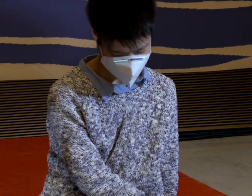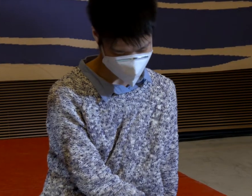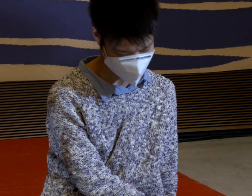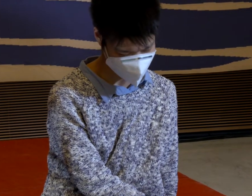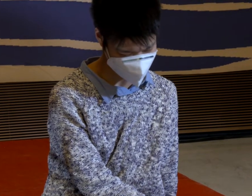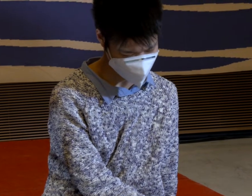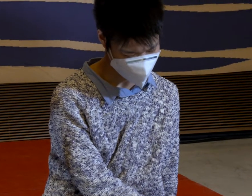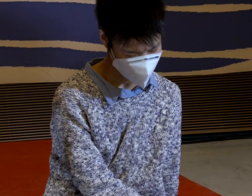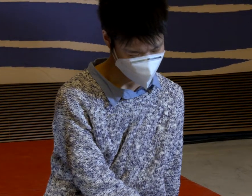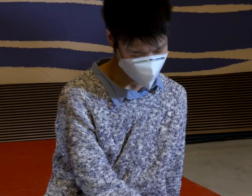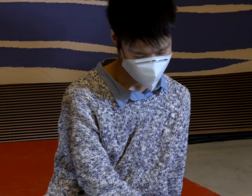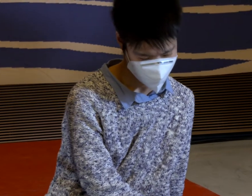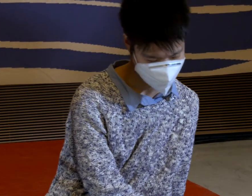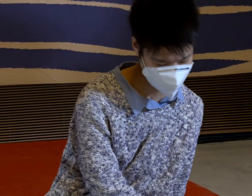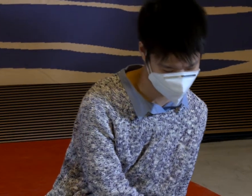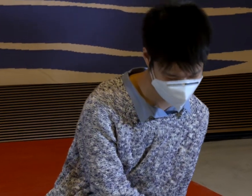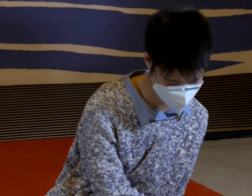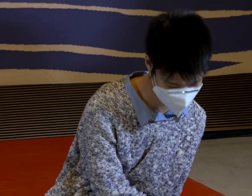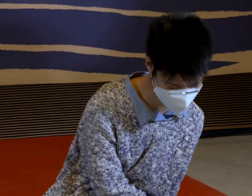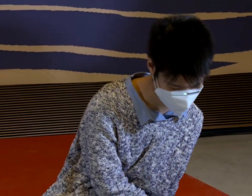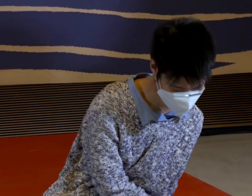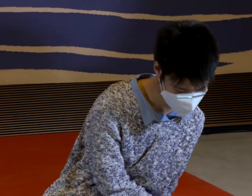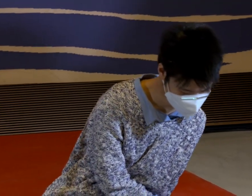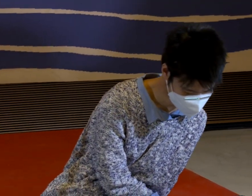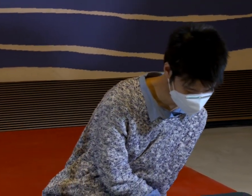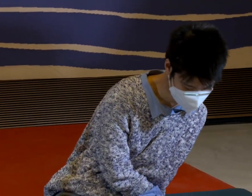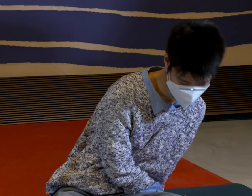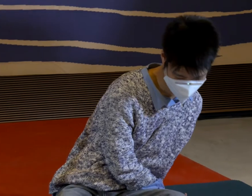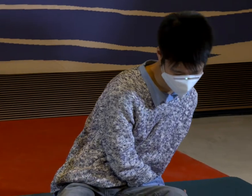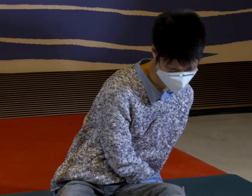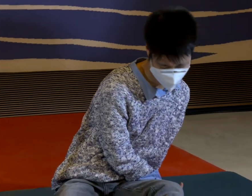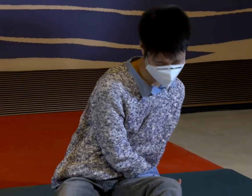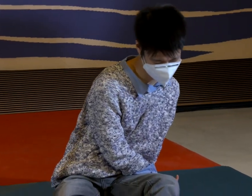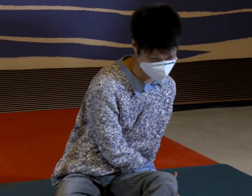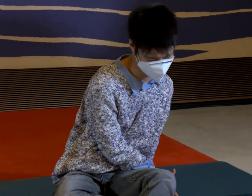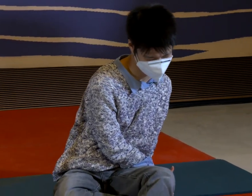son écriture dans des images médicales ou sensationnalistes, par-delà les